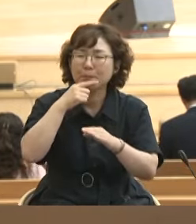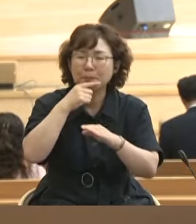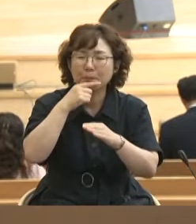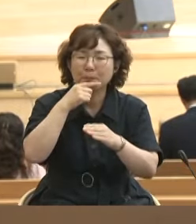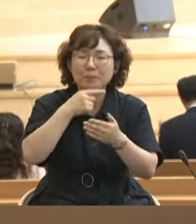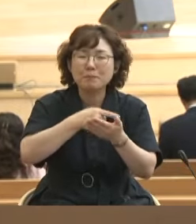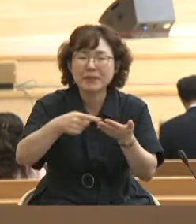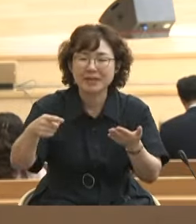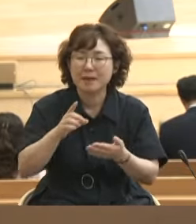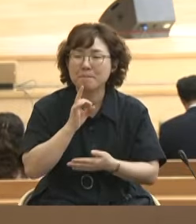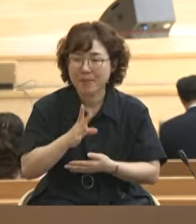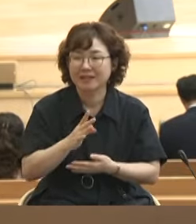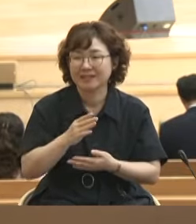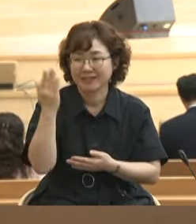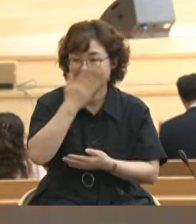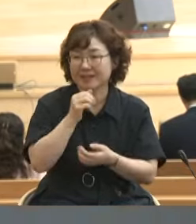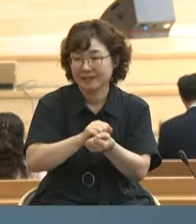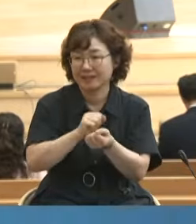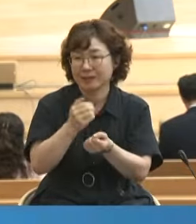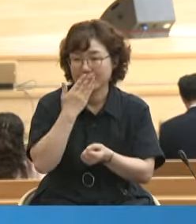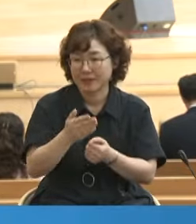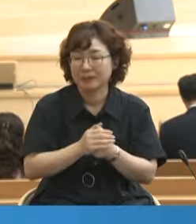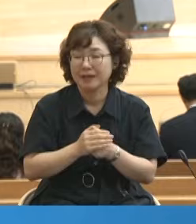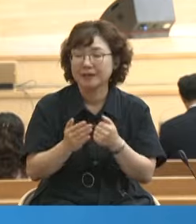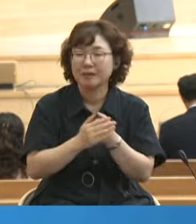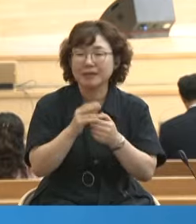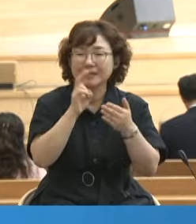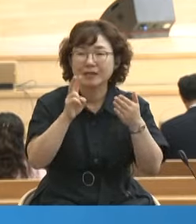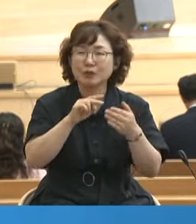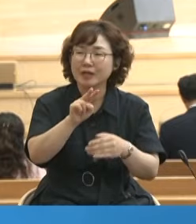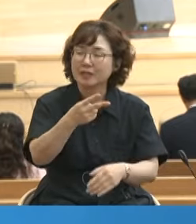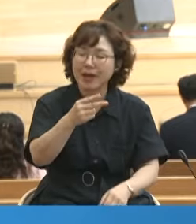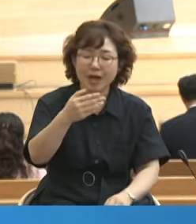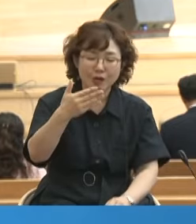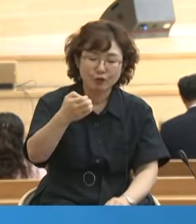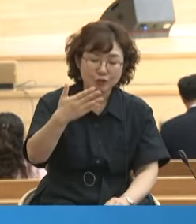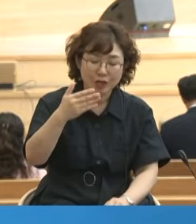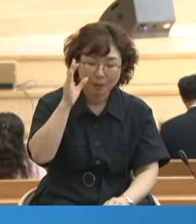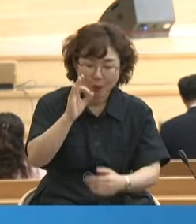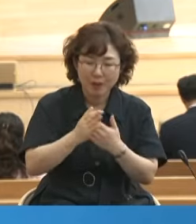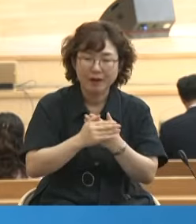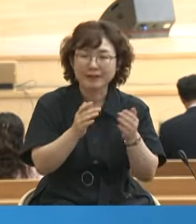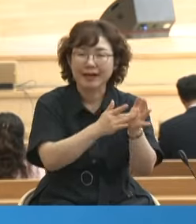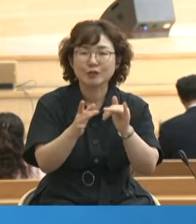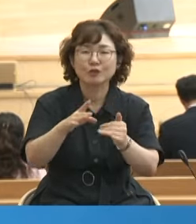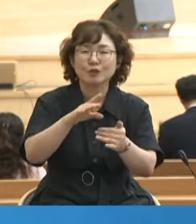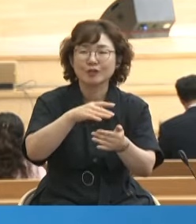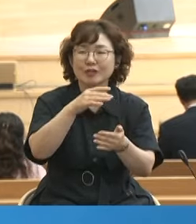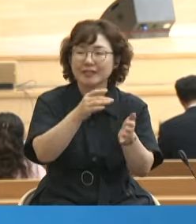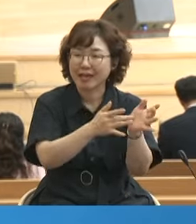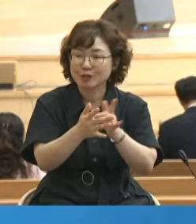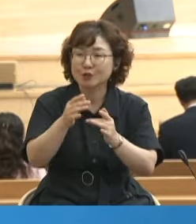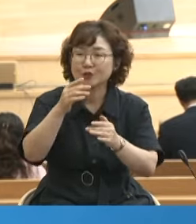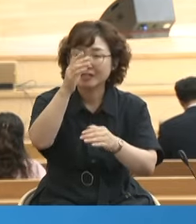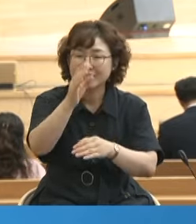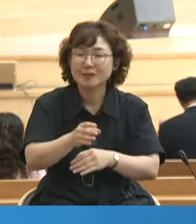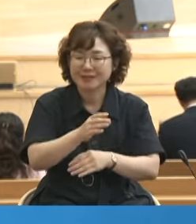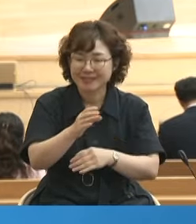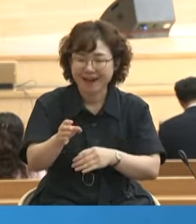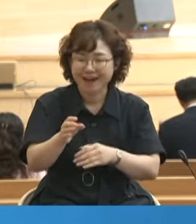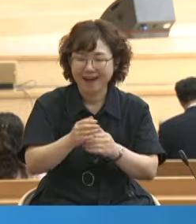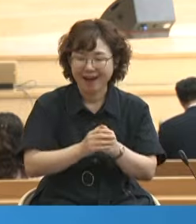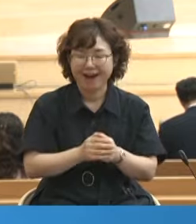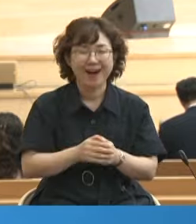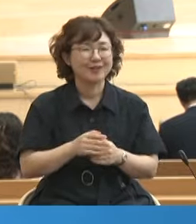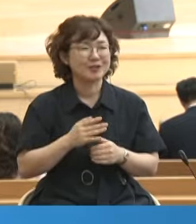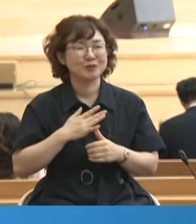줄 믿습니다. 아멘. 그래서 여러분 찬송가 259장에 보면 예수 십자가에 흘림. 오, 찬송이 좀